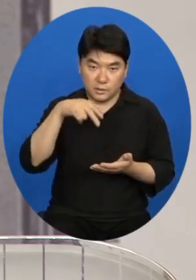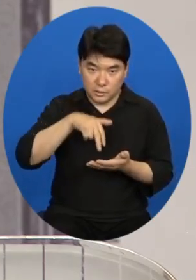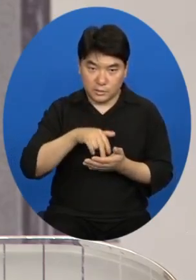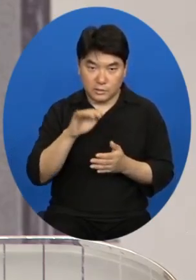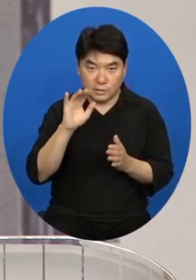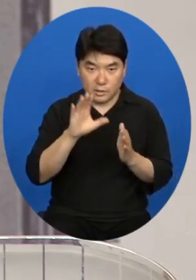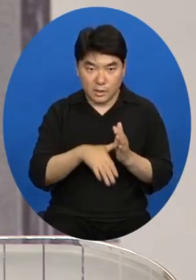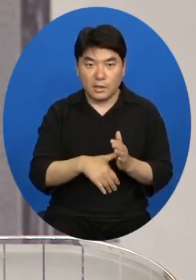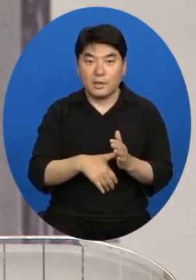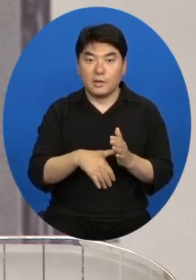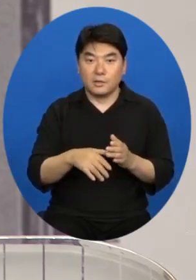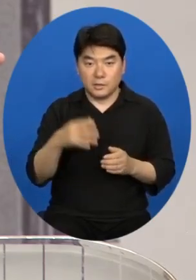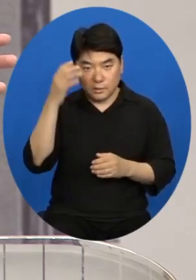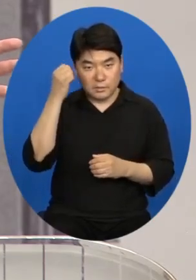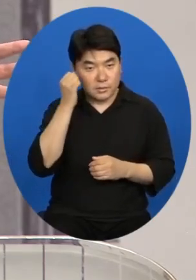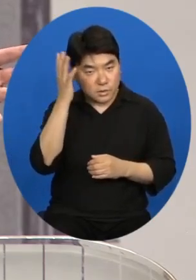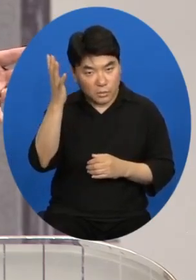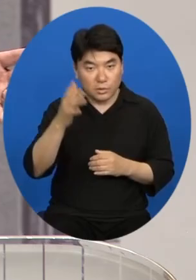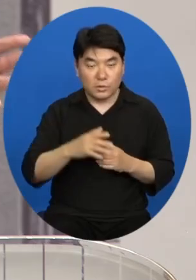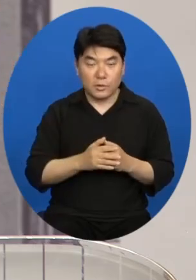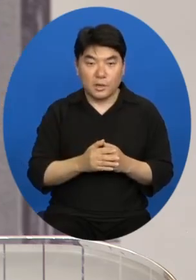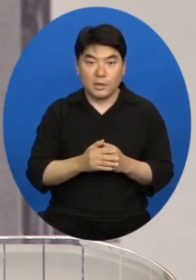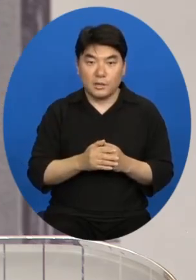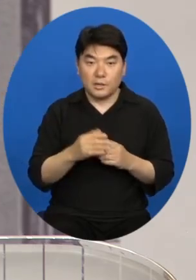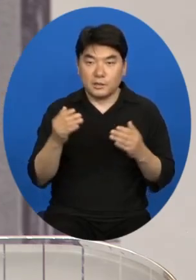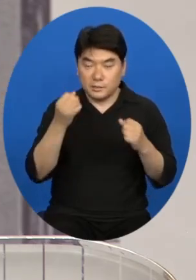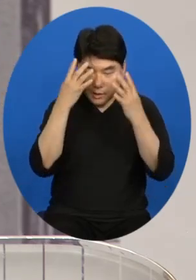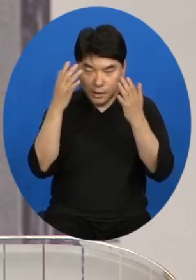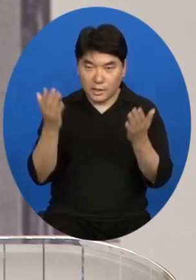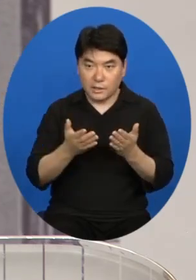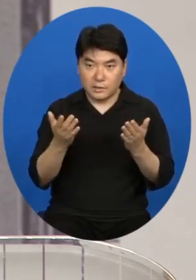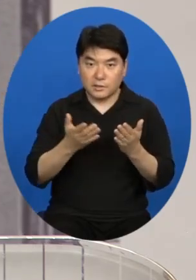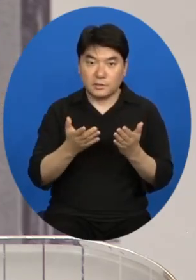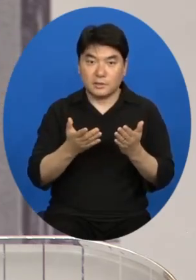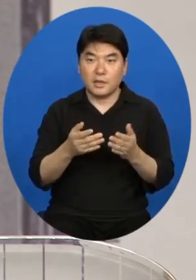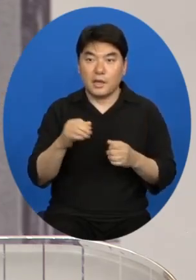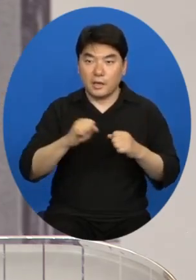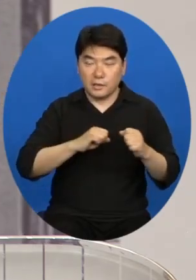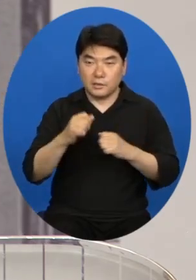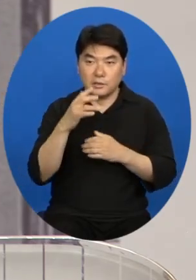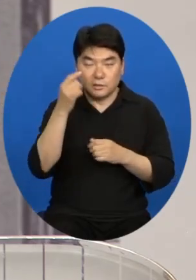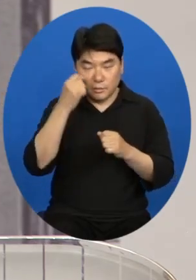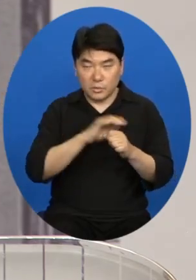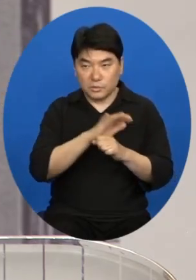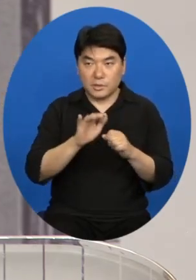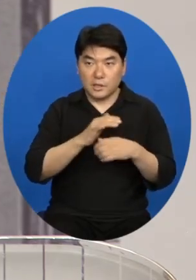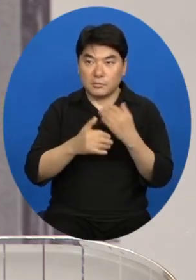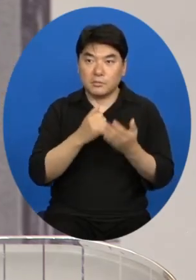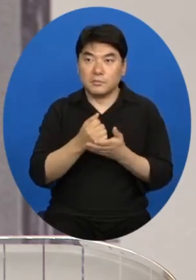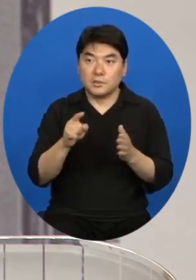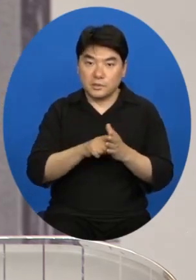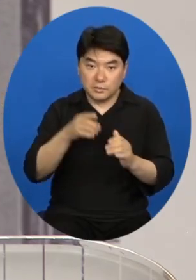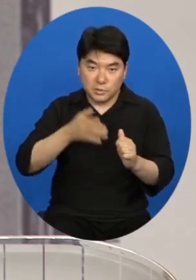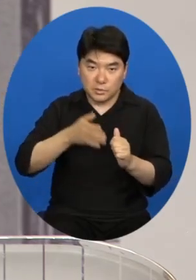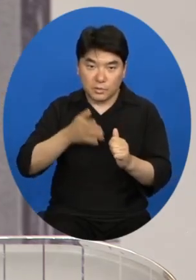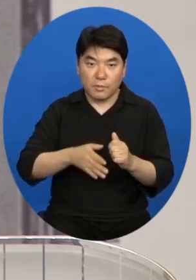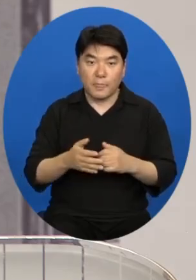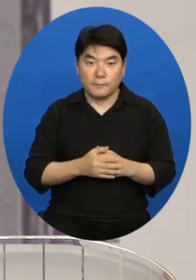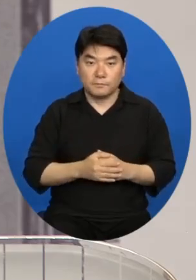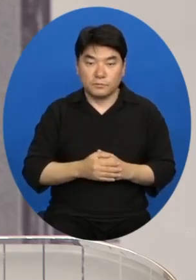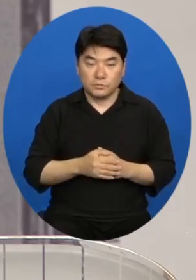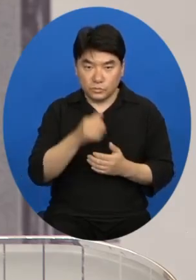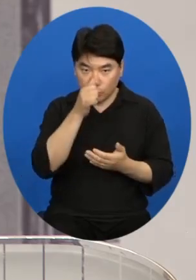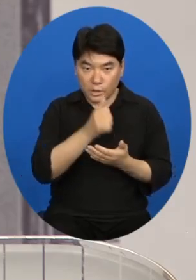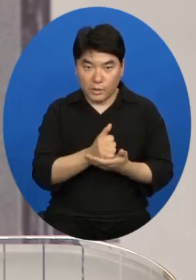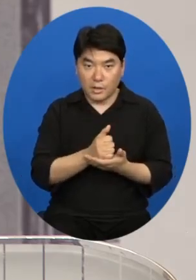기억하지 아니하시고 새 일을 행하시는 자비로우신 하나님이신 줄 믿으시길 축복합니다. 죄가